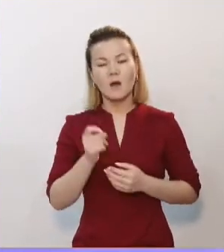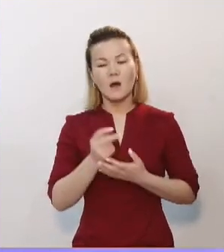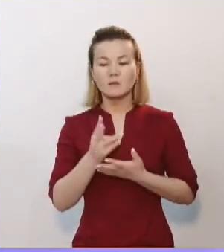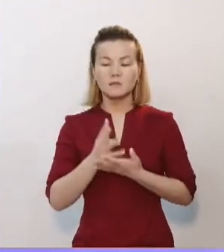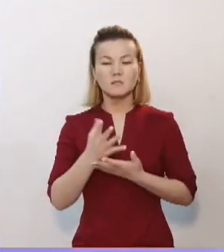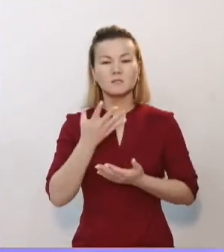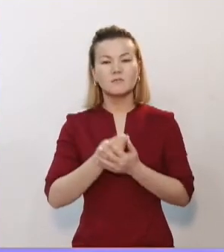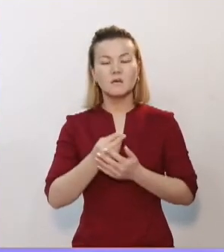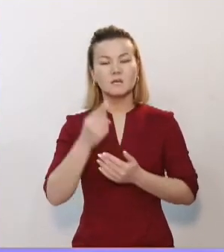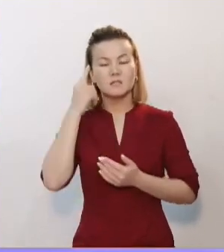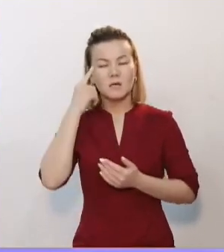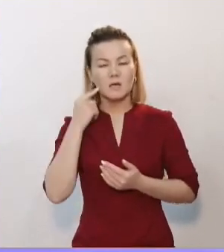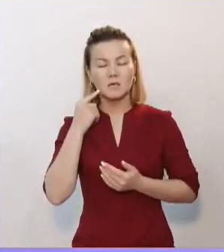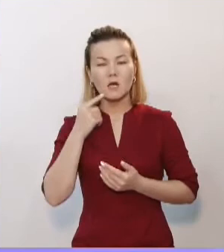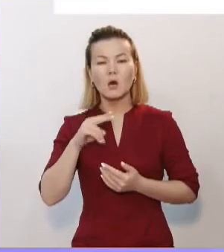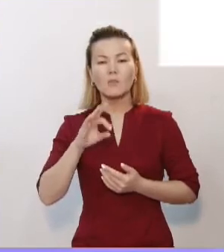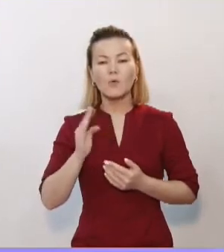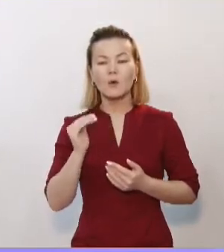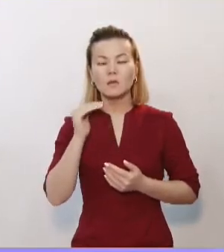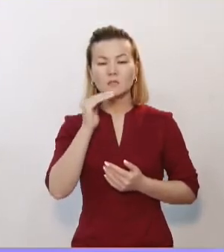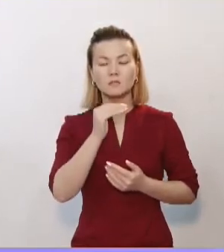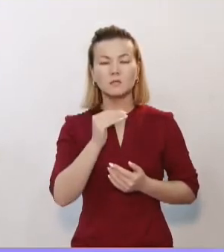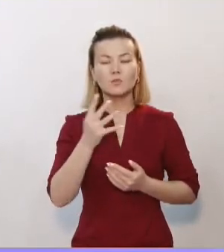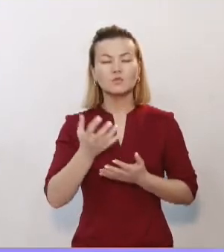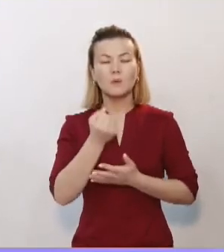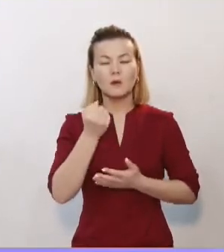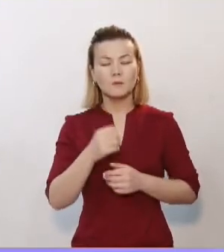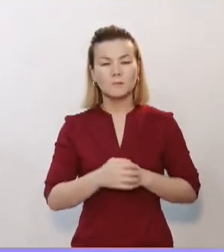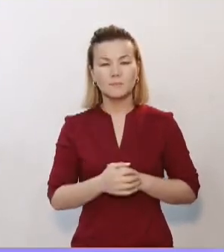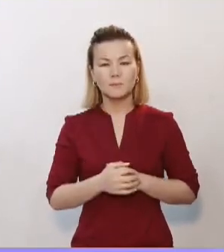Оцените свои знания по лесенке успеха.